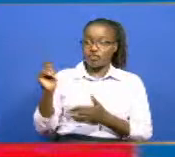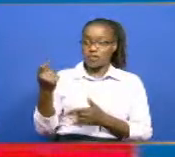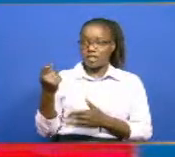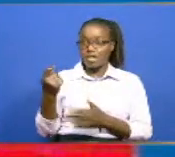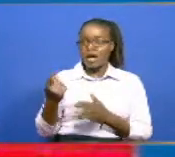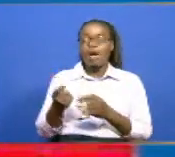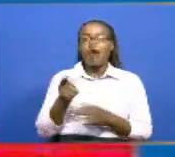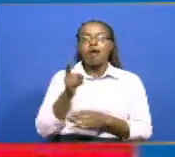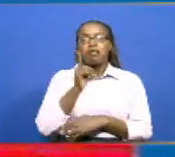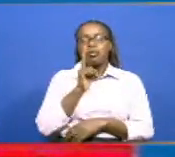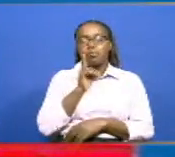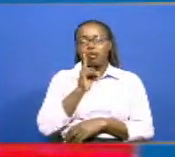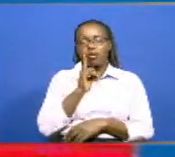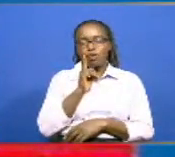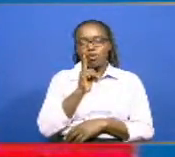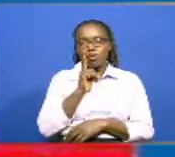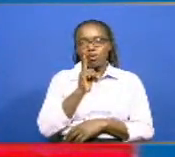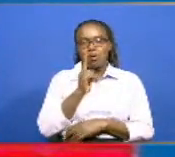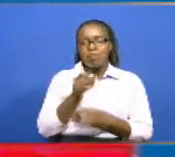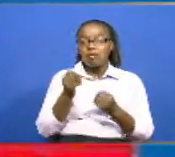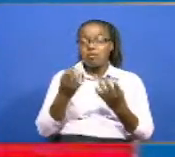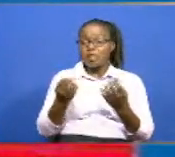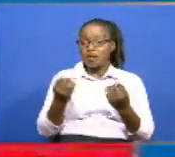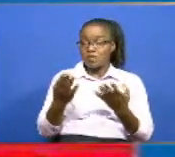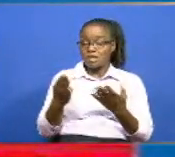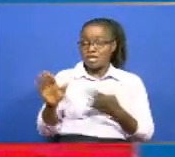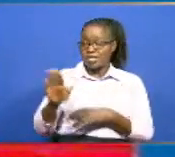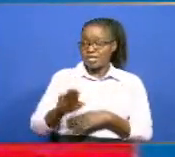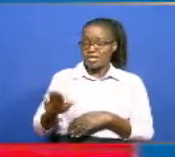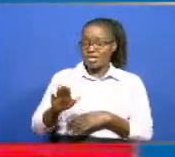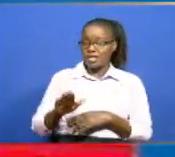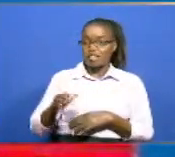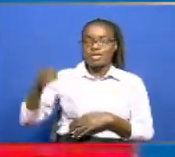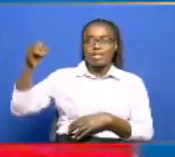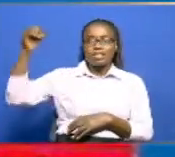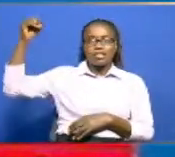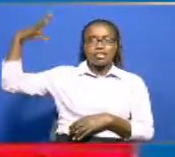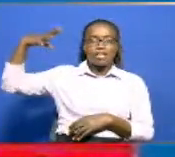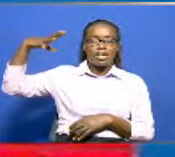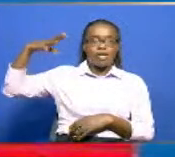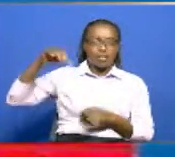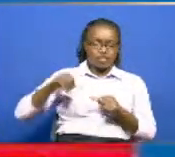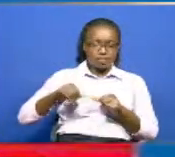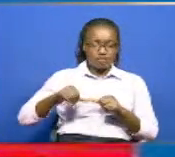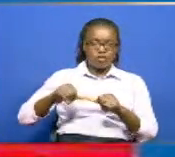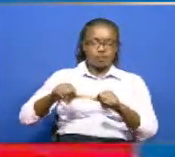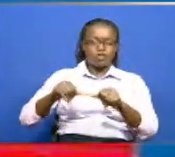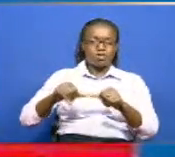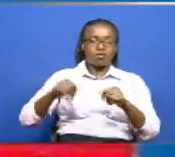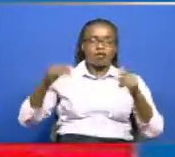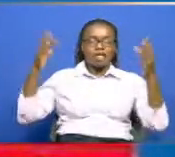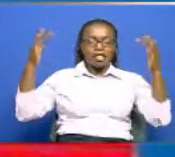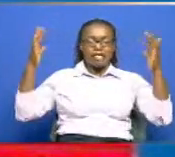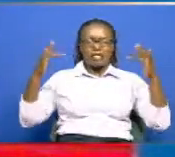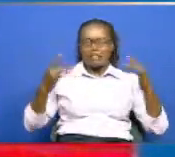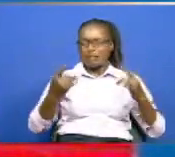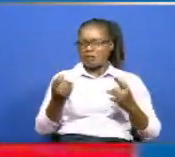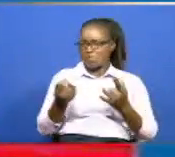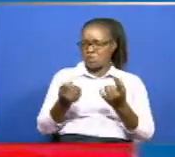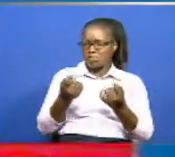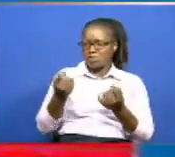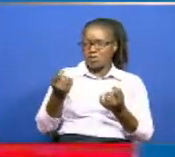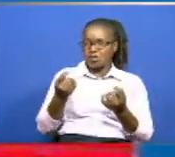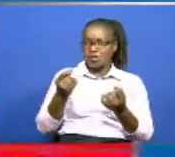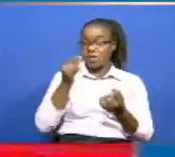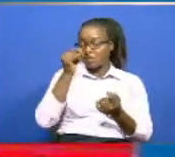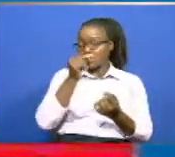asubuhi ni kwamba maeneo mengi ya nchi yatakuwa na vipindi vya jua, lakini rasharasha za mvua zinatarajiwa katika maeneo ya Meru na